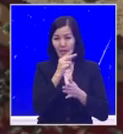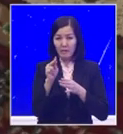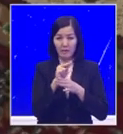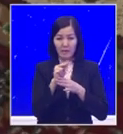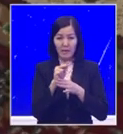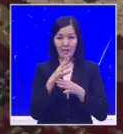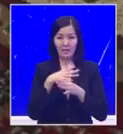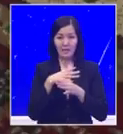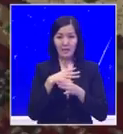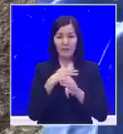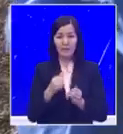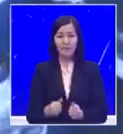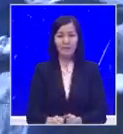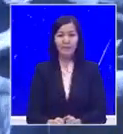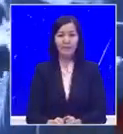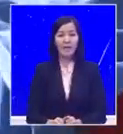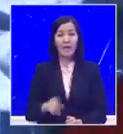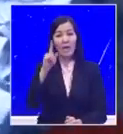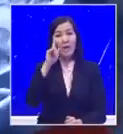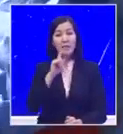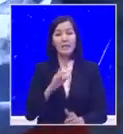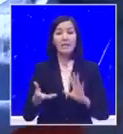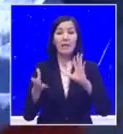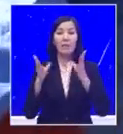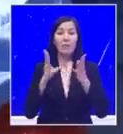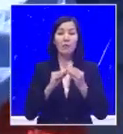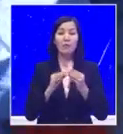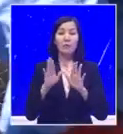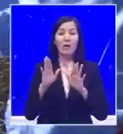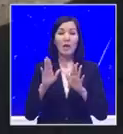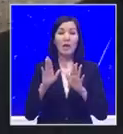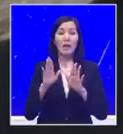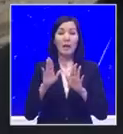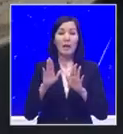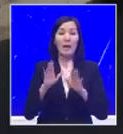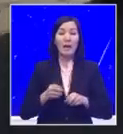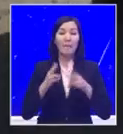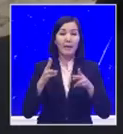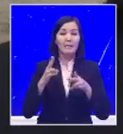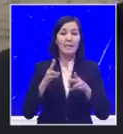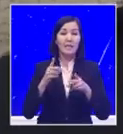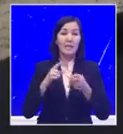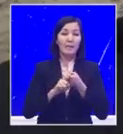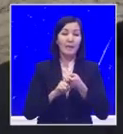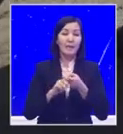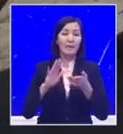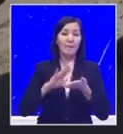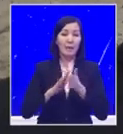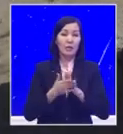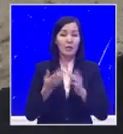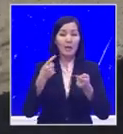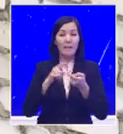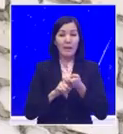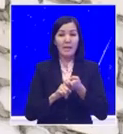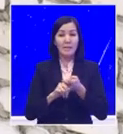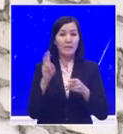жібереді, тамақты шай қызады. Елімізде төтенше жағдай жариялағаннан бері қарттар үйі карантиндік режимде. Мұнда ешкім кіріп шыға алмайды.